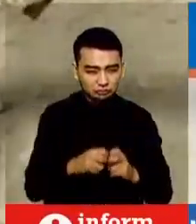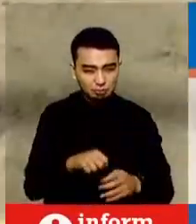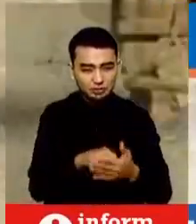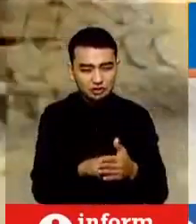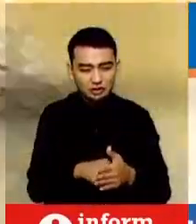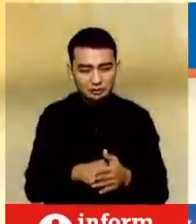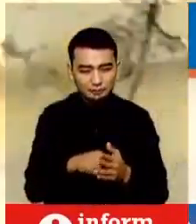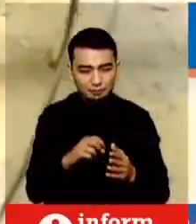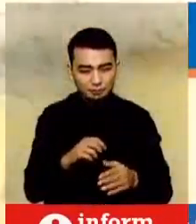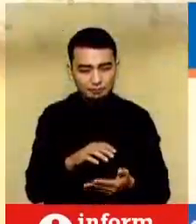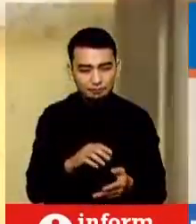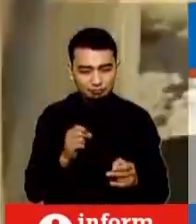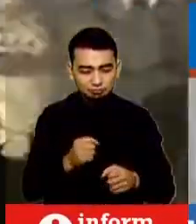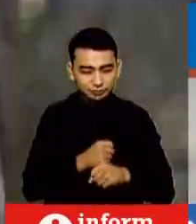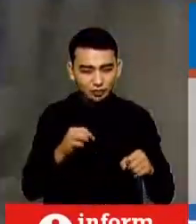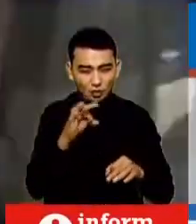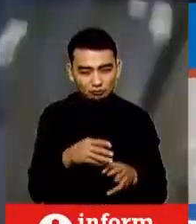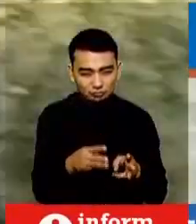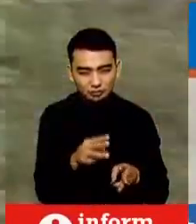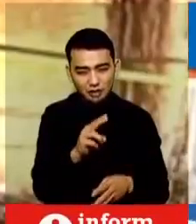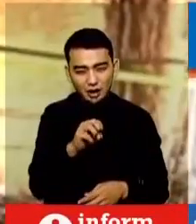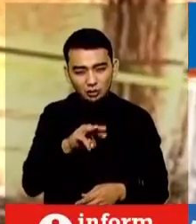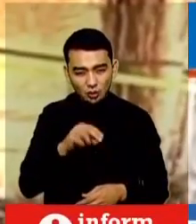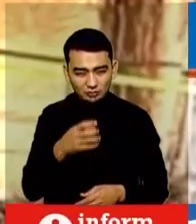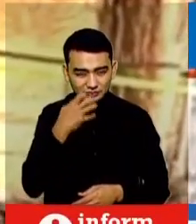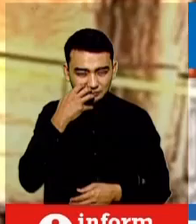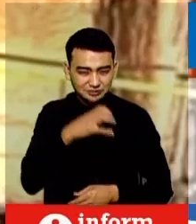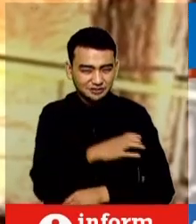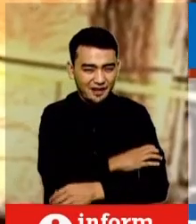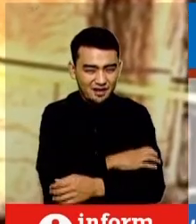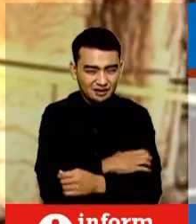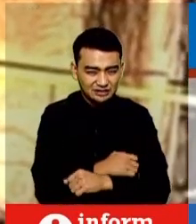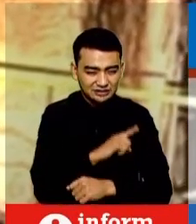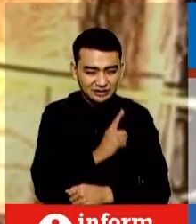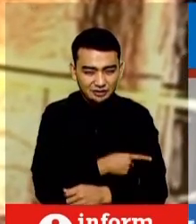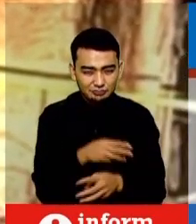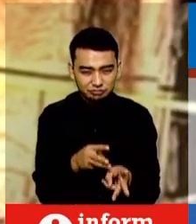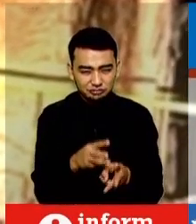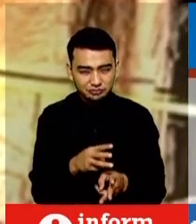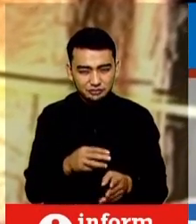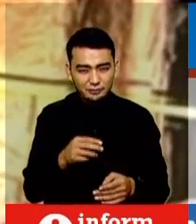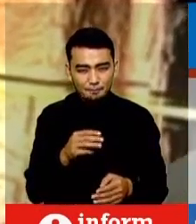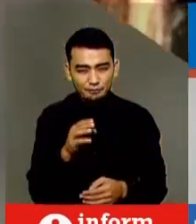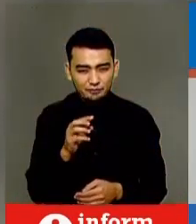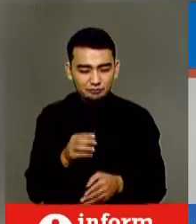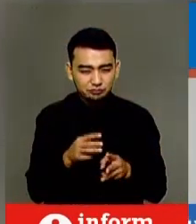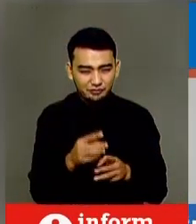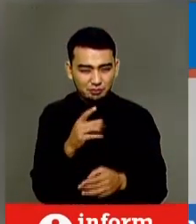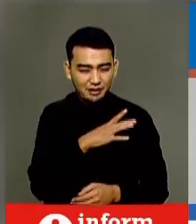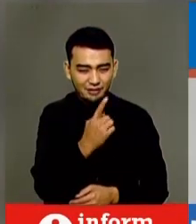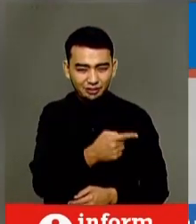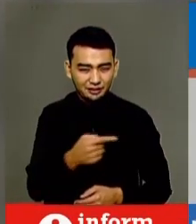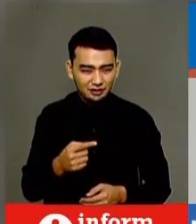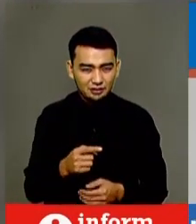произошедшего. По предварительной версии, котел мог взорваться из-за высокого давления. Он отапливался твердым топливом. Одноэтажное